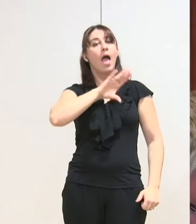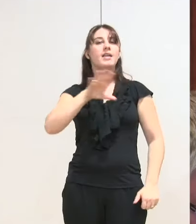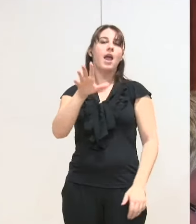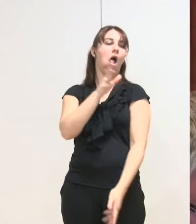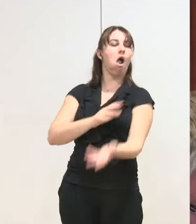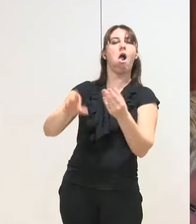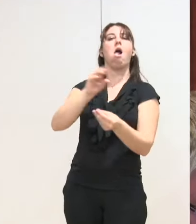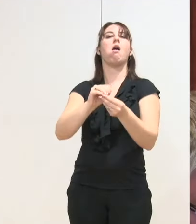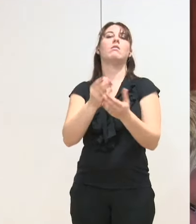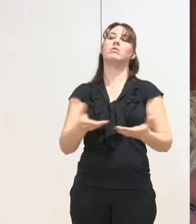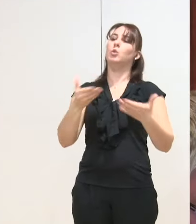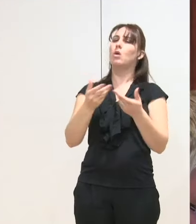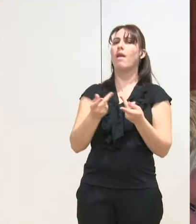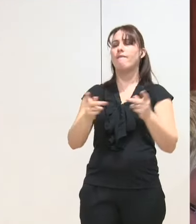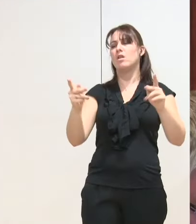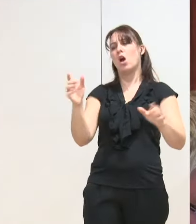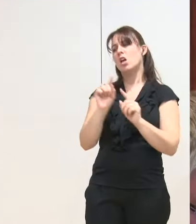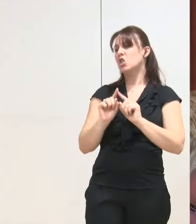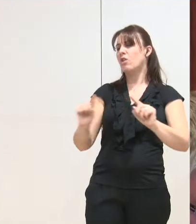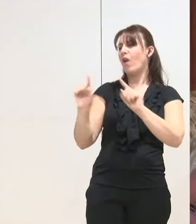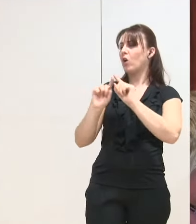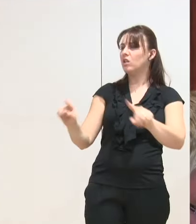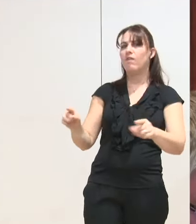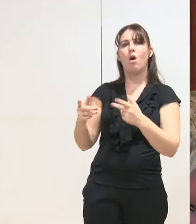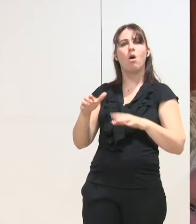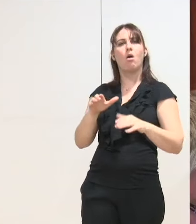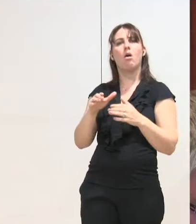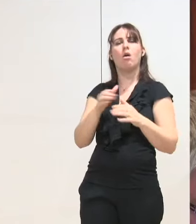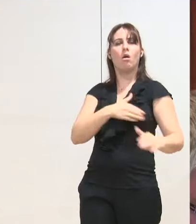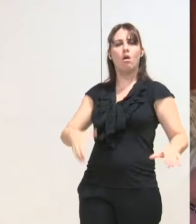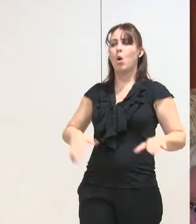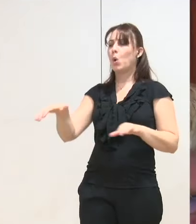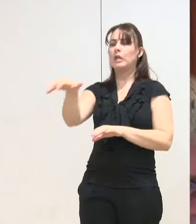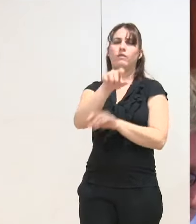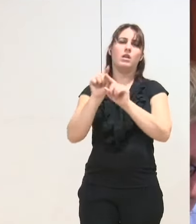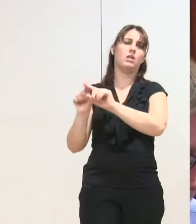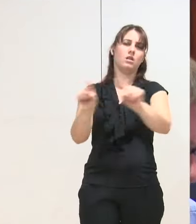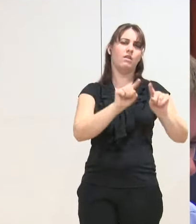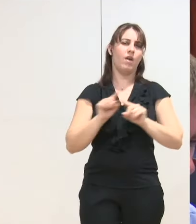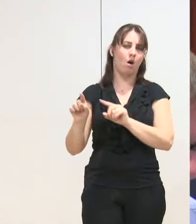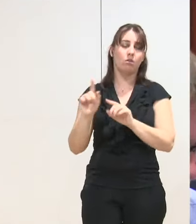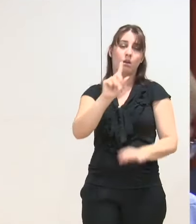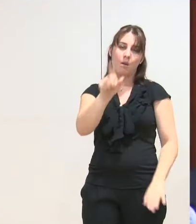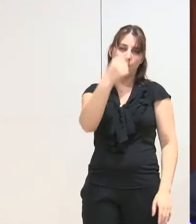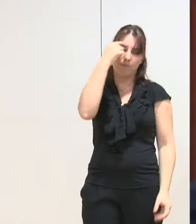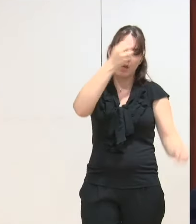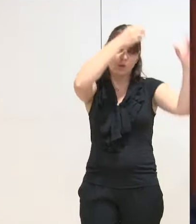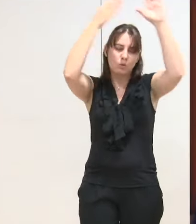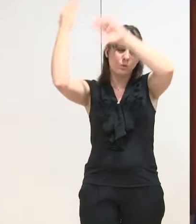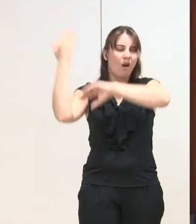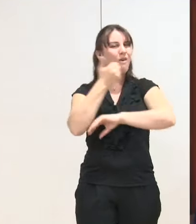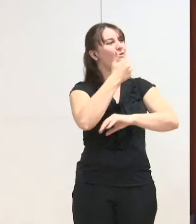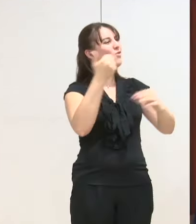situation de la ville était différente de toutes cell des collectivités je veux parler évidemment de la façon dont vous nous